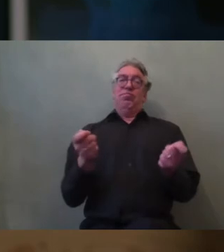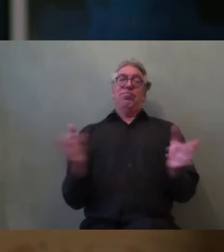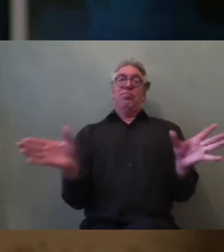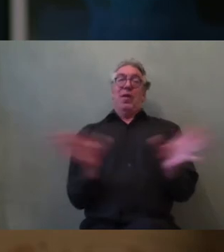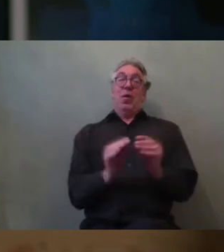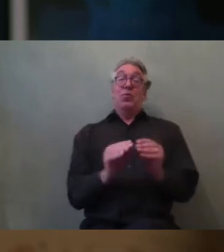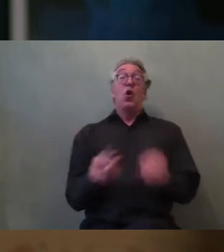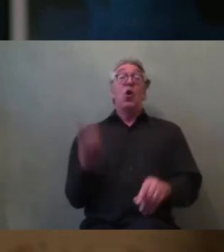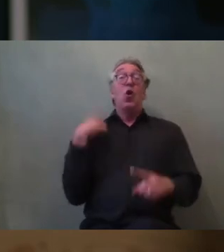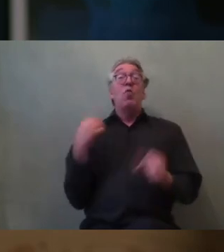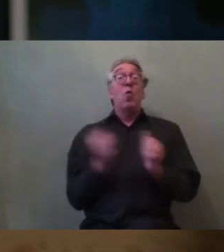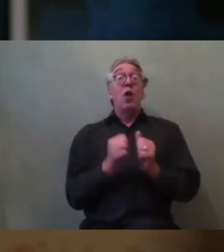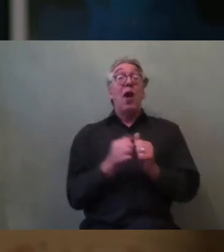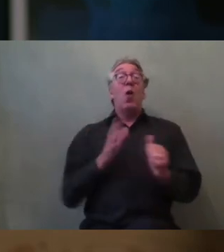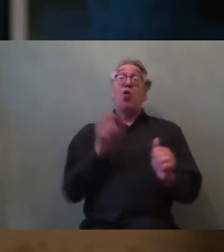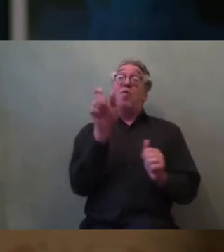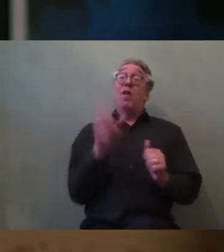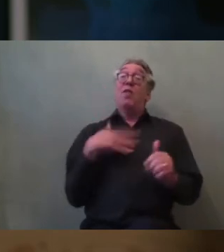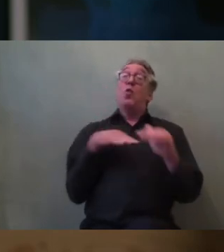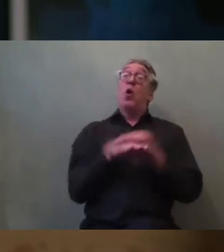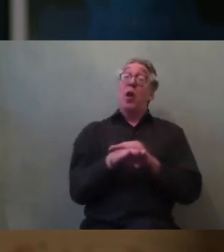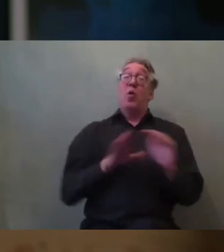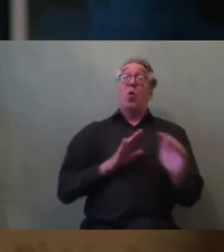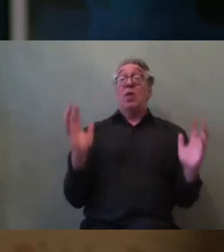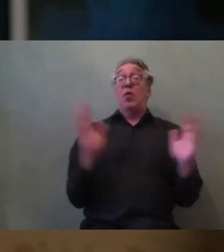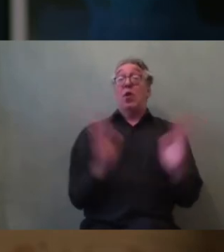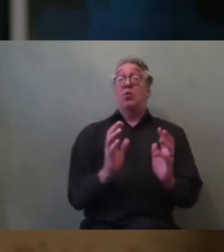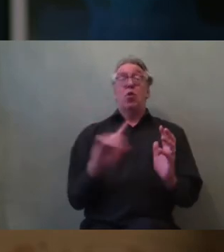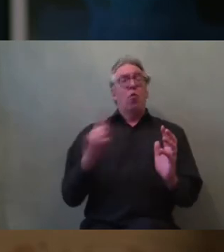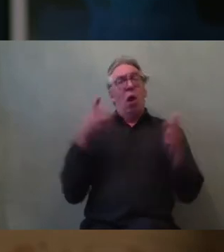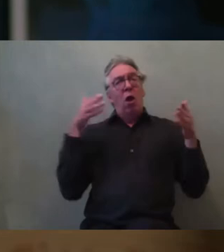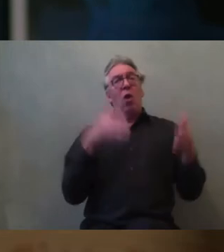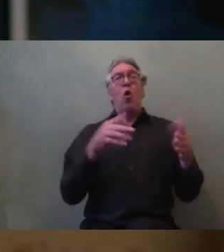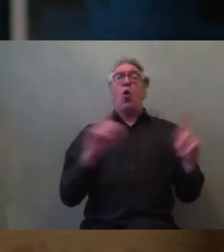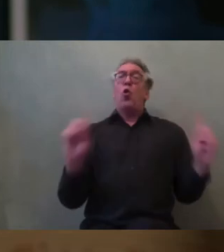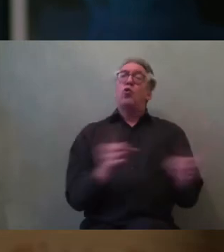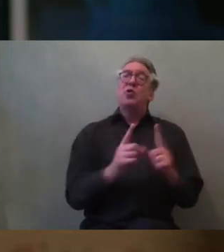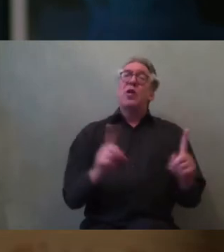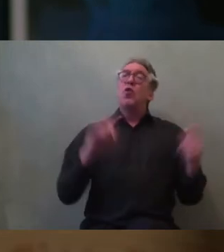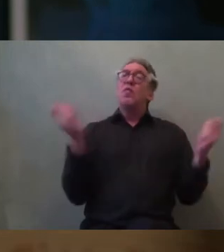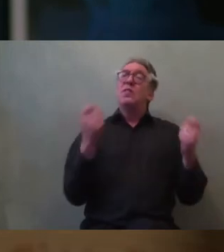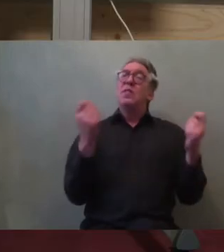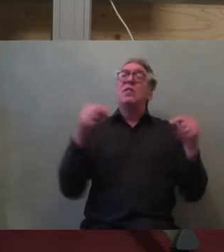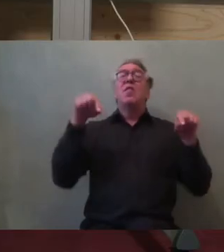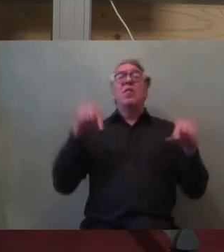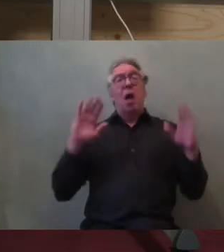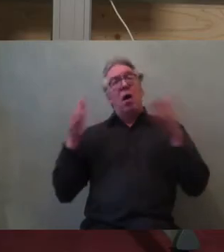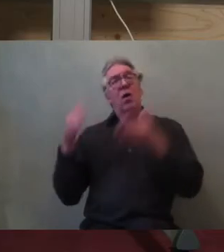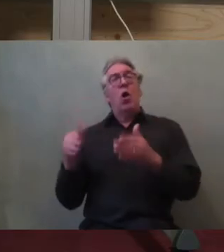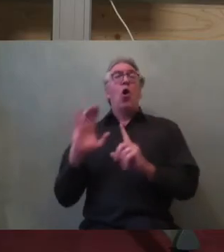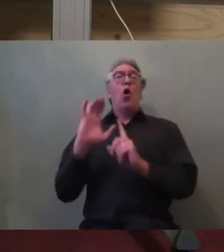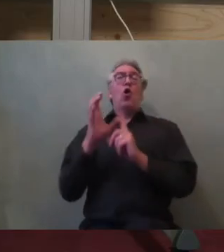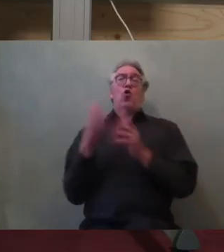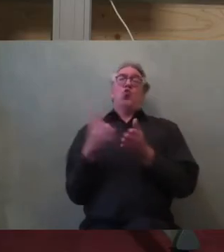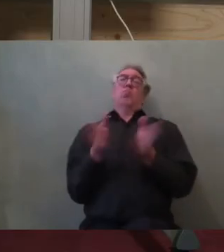in de Week van de Toegankelijkheid. Toen ging het vooral over concerten en festivals. En vandaag hebben we het over cultuur in de breedte. En het